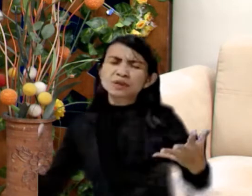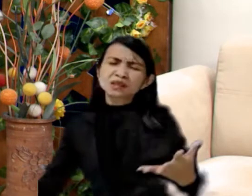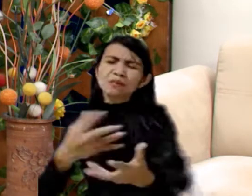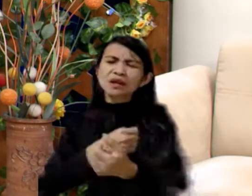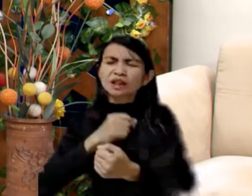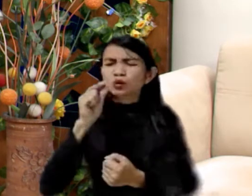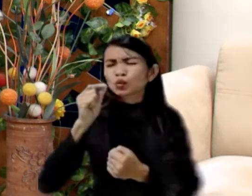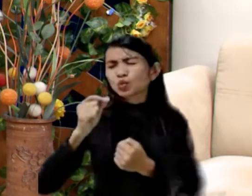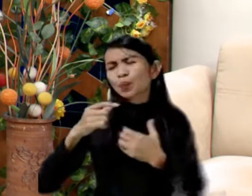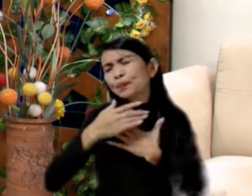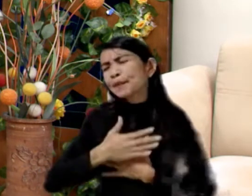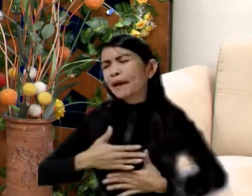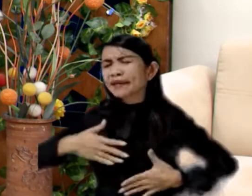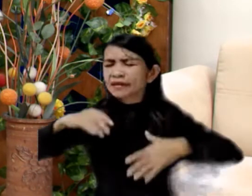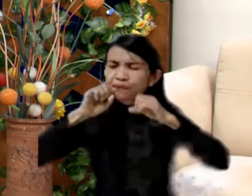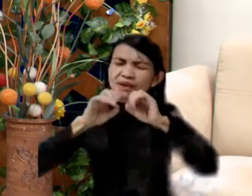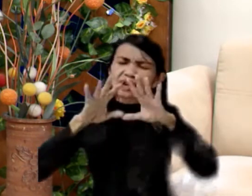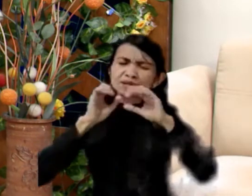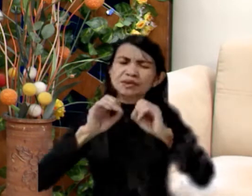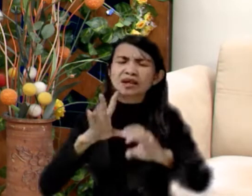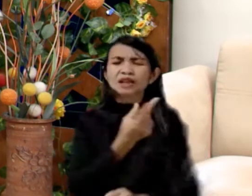berkat-berkat rohani di dalam hidup kami.